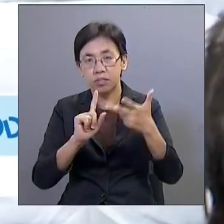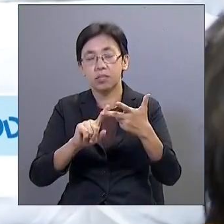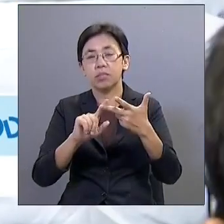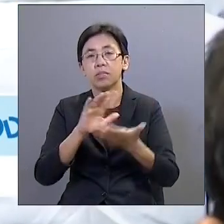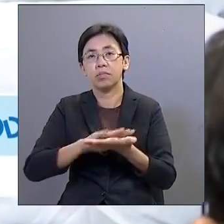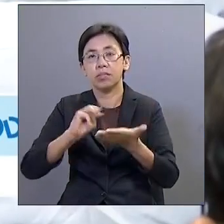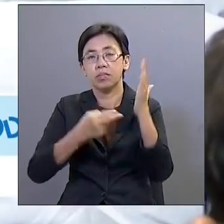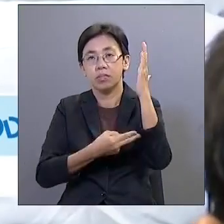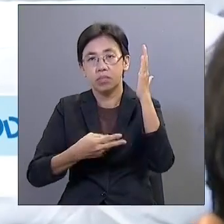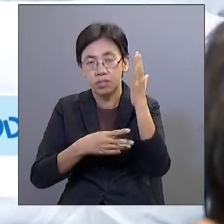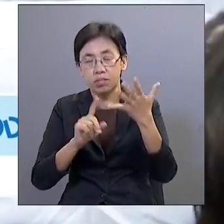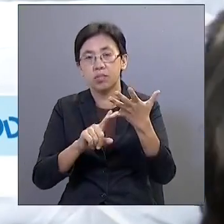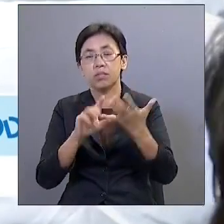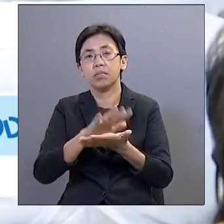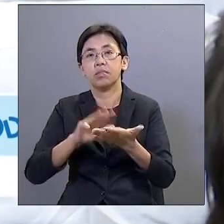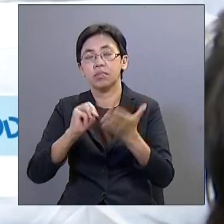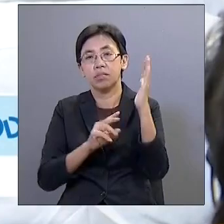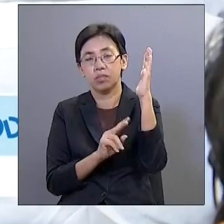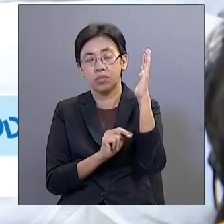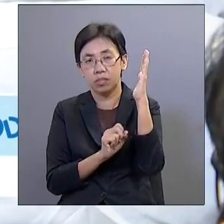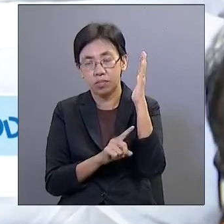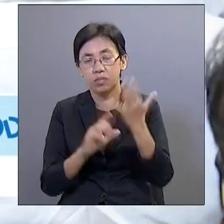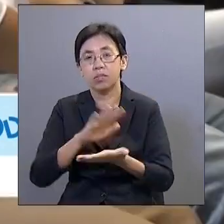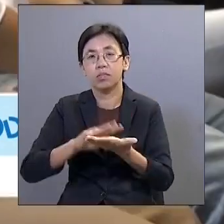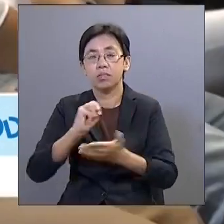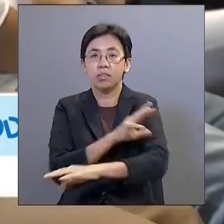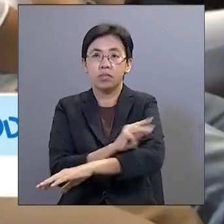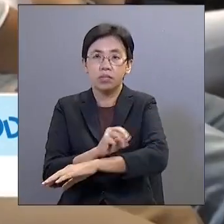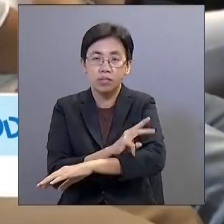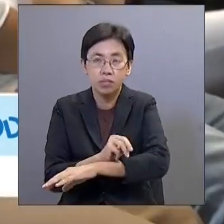ใหญ่มหาวิทยาลัยวลัยลักษณ์มหาวิทยาลัยมหาสารคามมหาวิทยาลัยราช